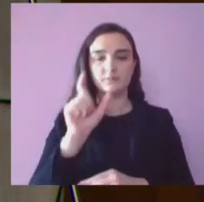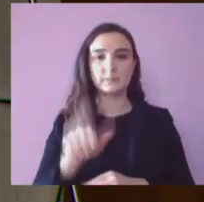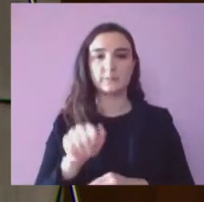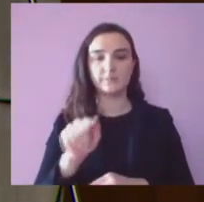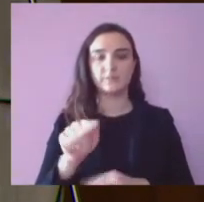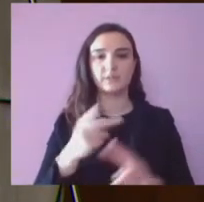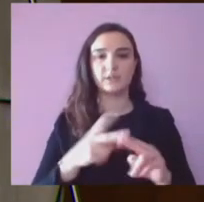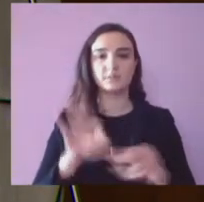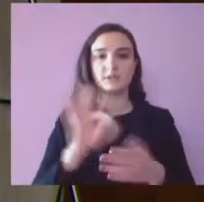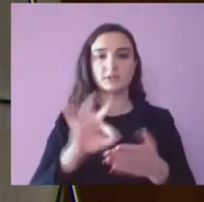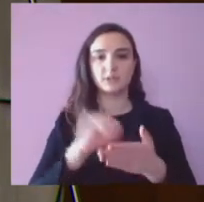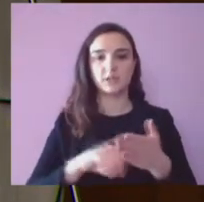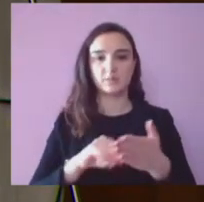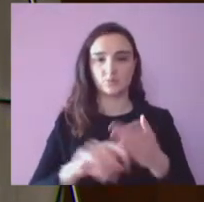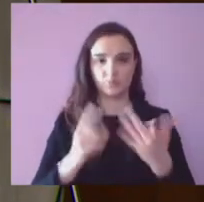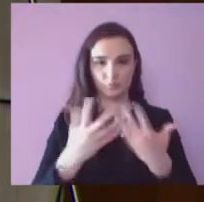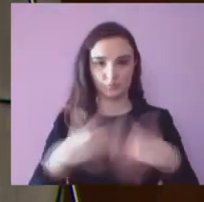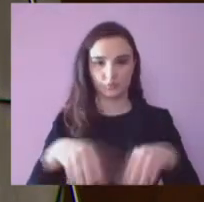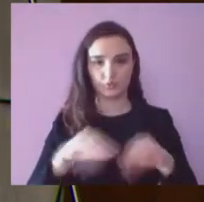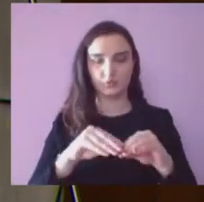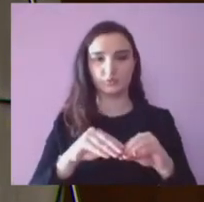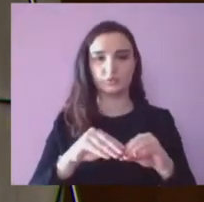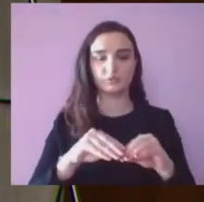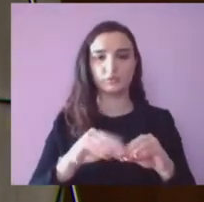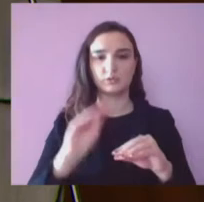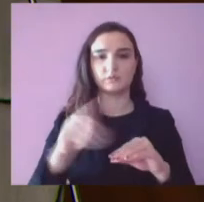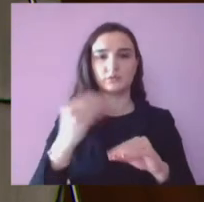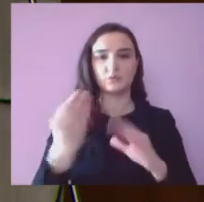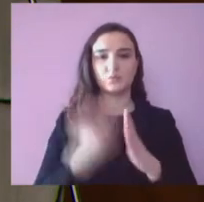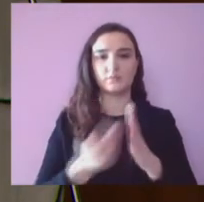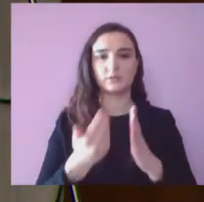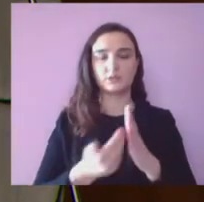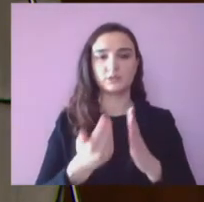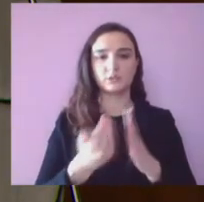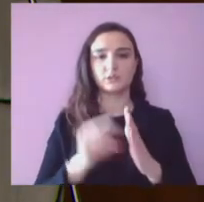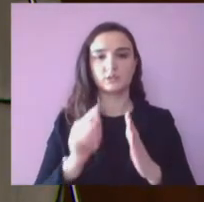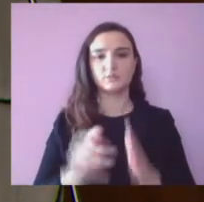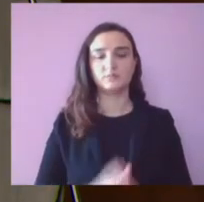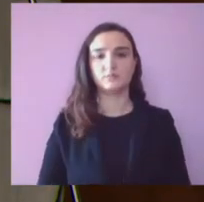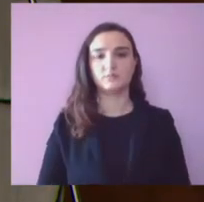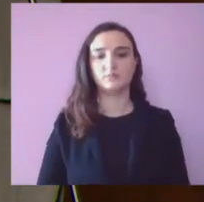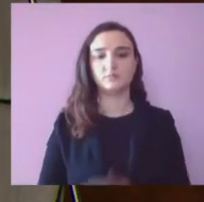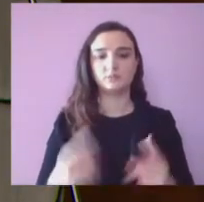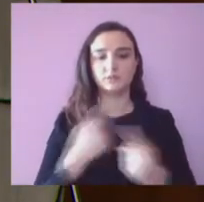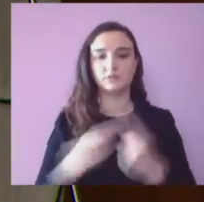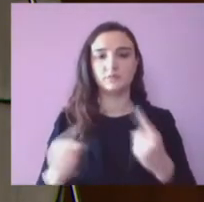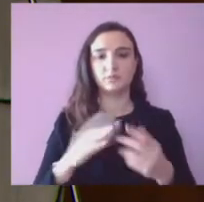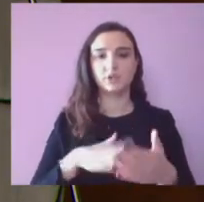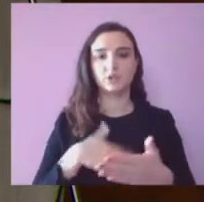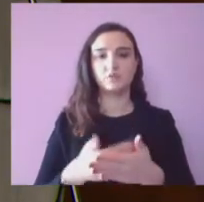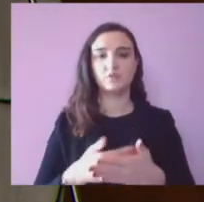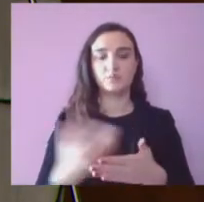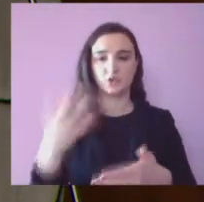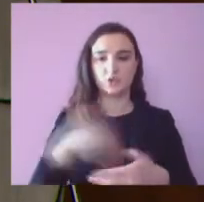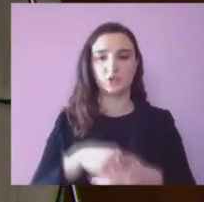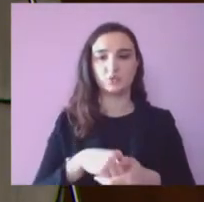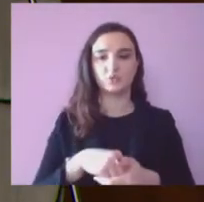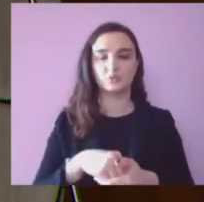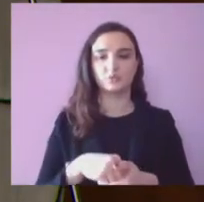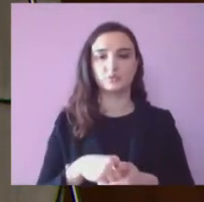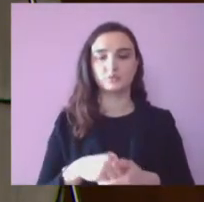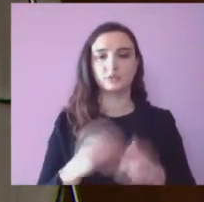გამო, რომ ოჯახი არ ძლებდა რეკომენდაციას განსხვავებული აქტივობაც ჩაერთო გაჯეტების